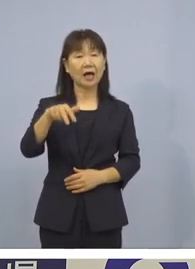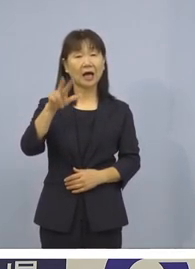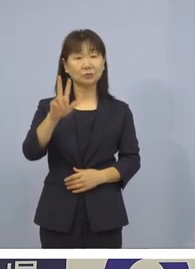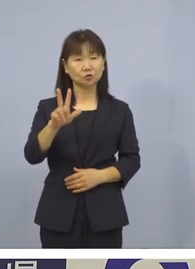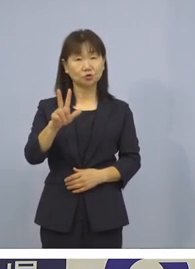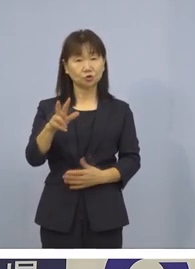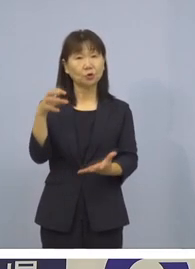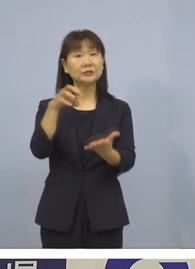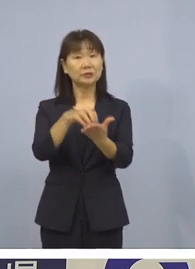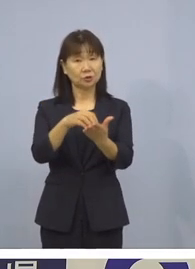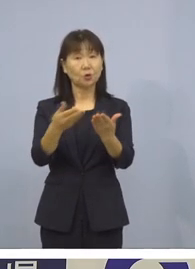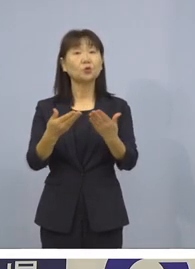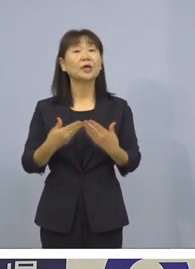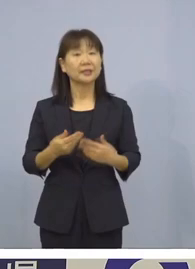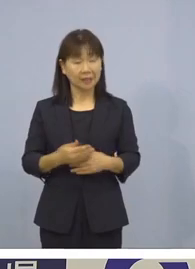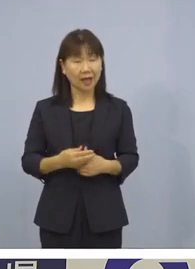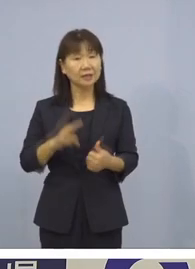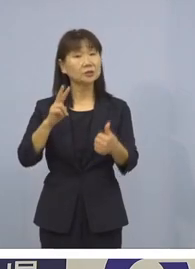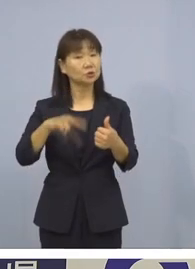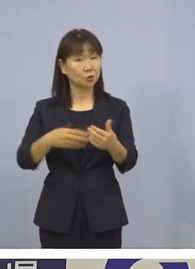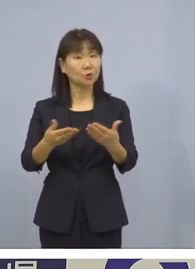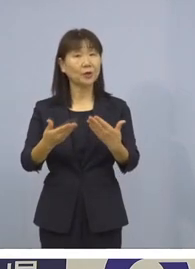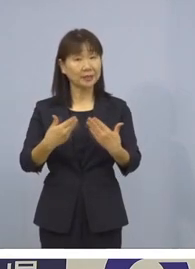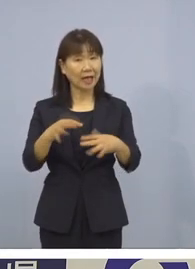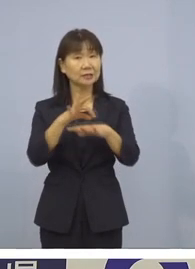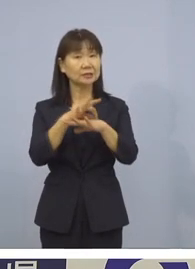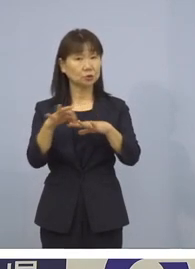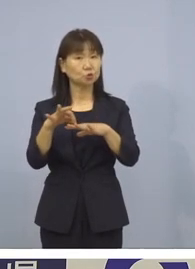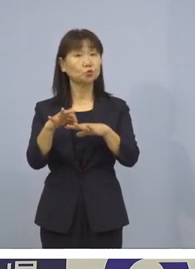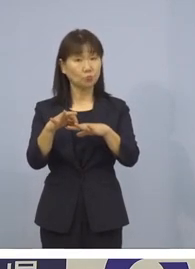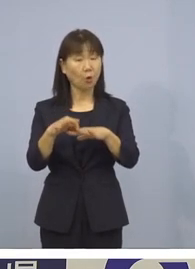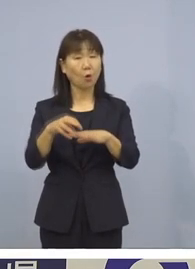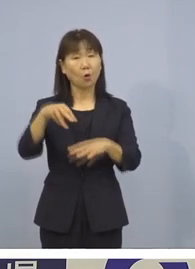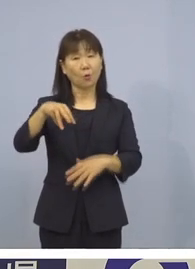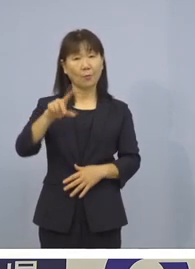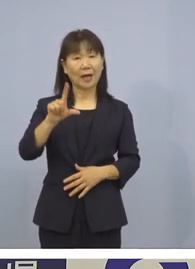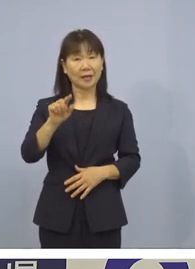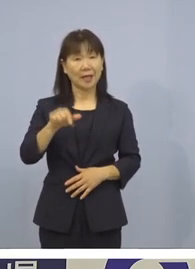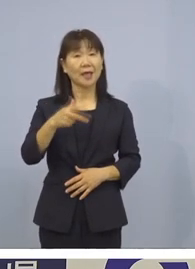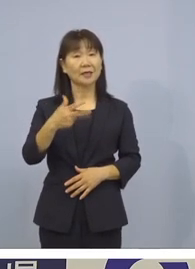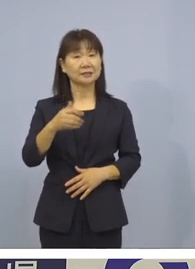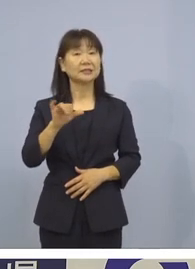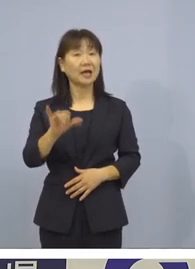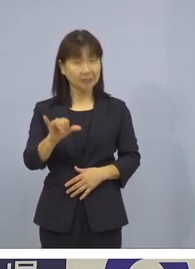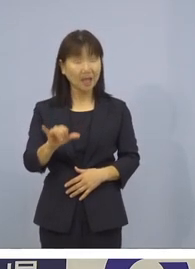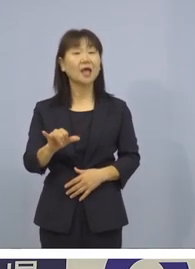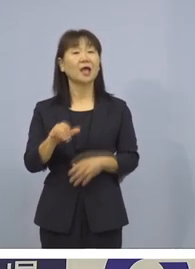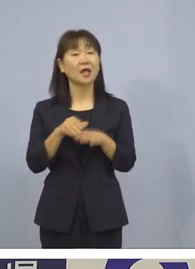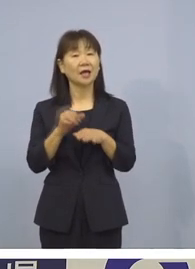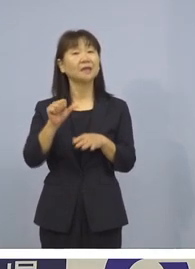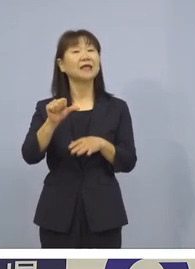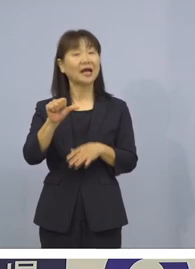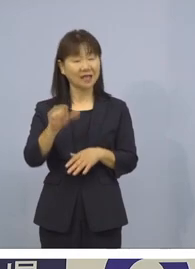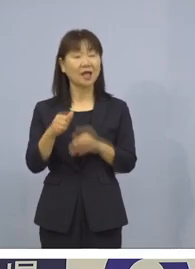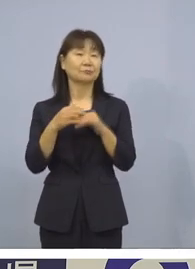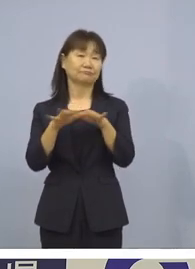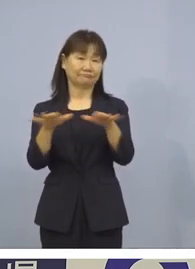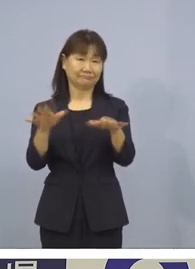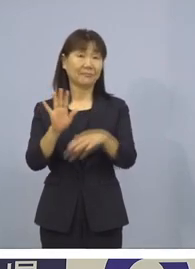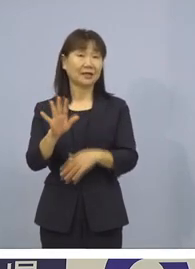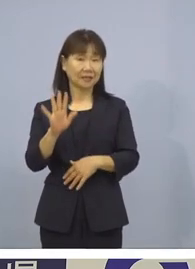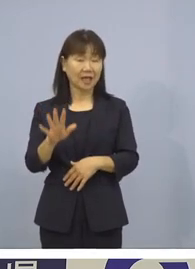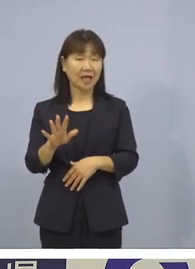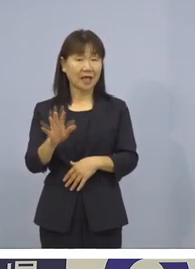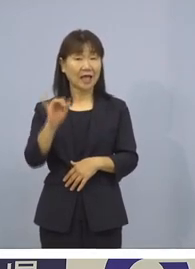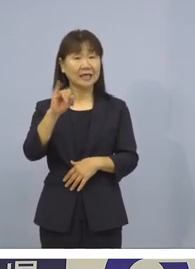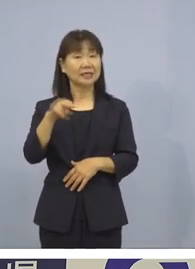ね、肉もですね非常にマレーシアで吹いておりまして、まあ、ここをもう一回インドネシア向けに